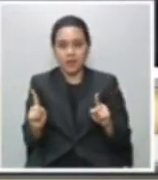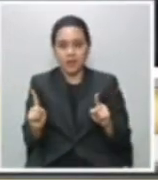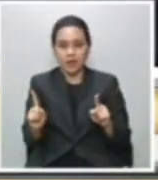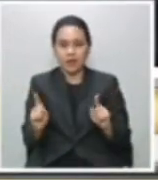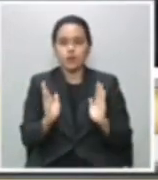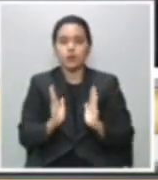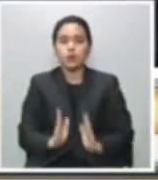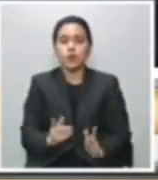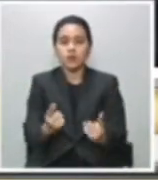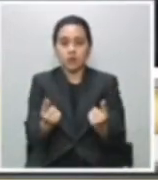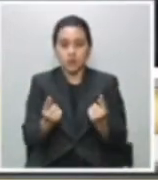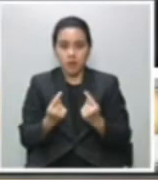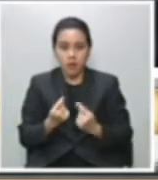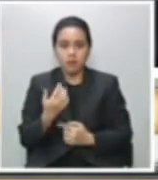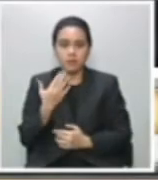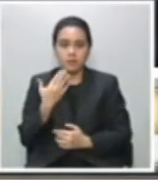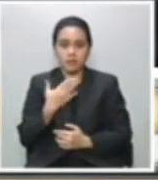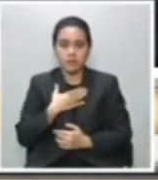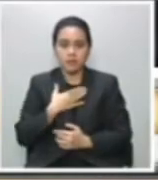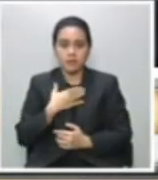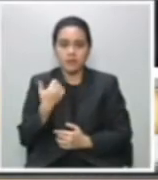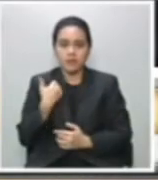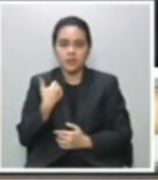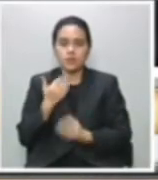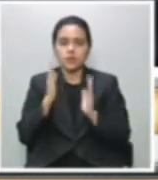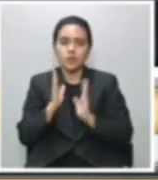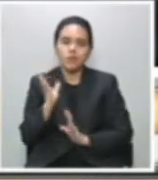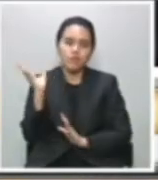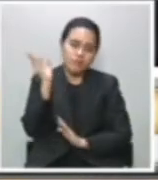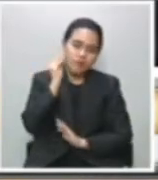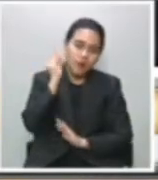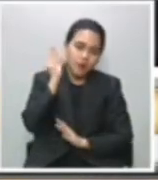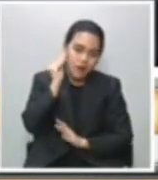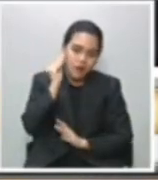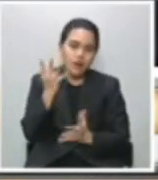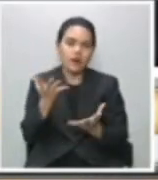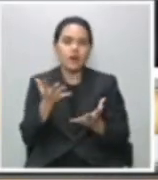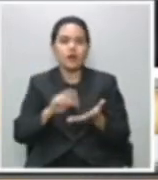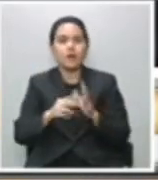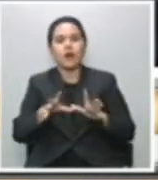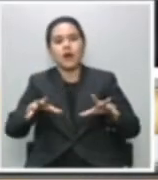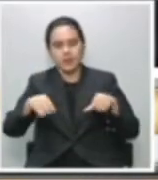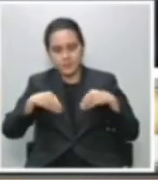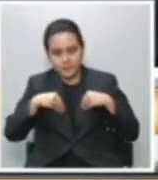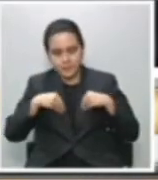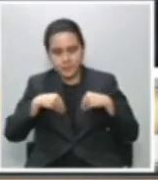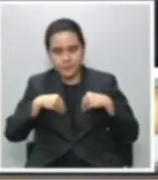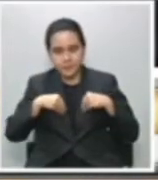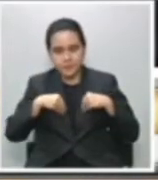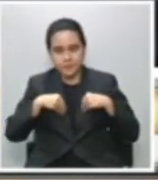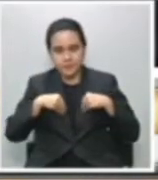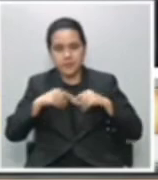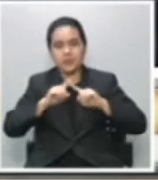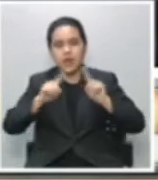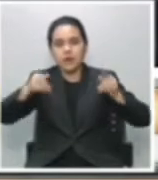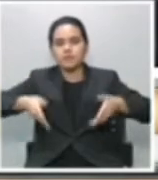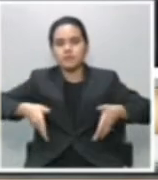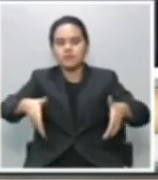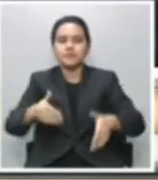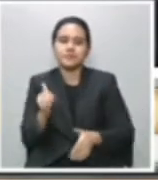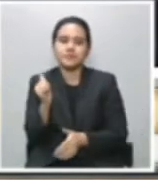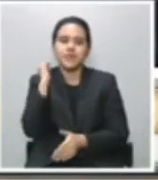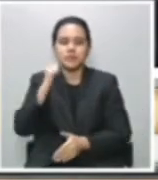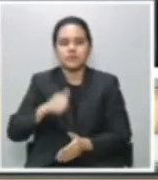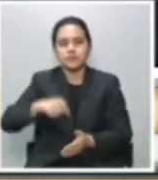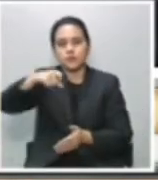อบกระทู้ผู้ที่มารับฟังก็ได้แต่รับไปแต่ถนนยังเป็นเช่นเดิม